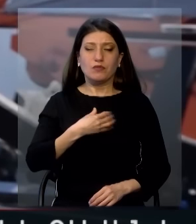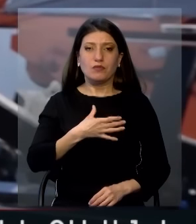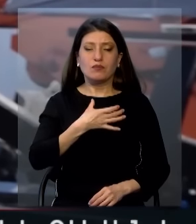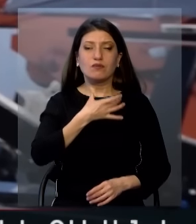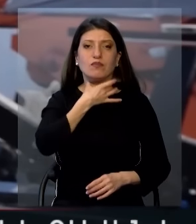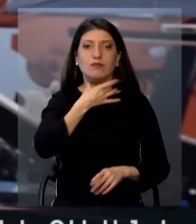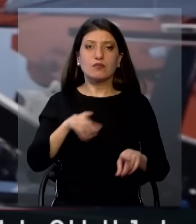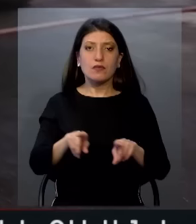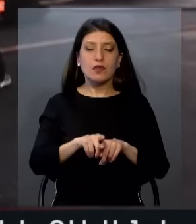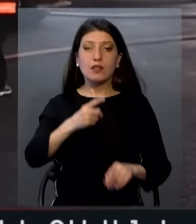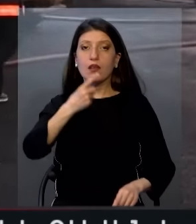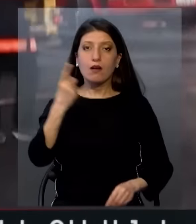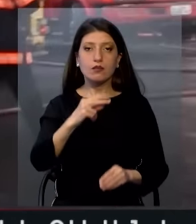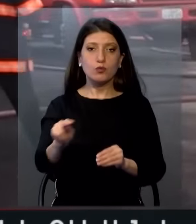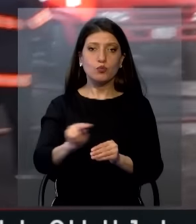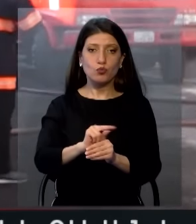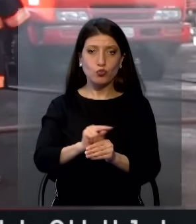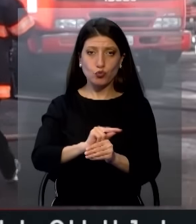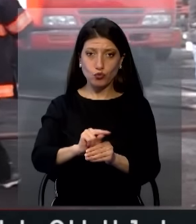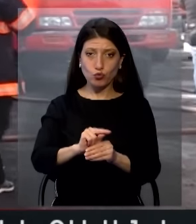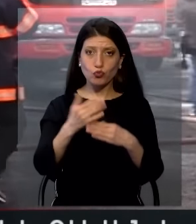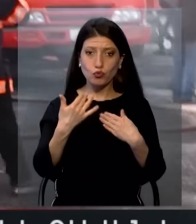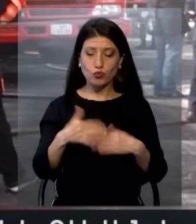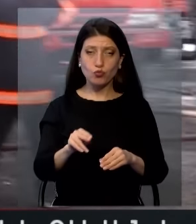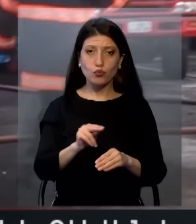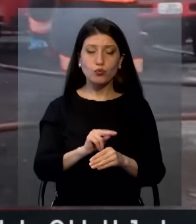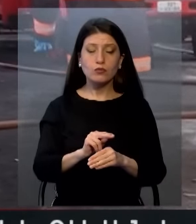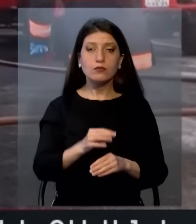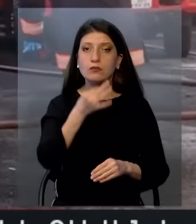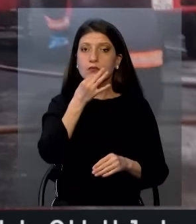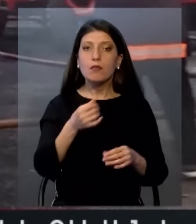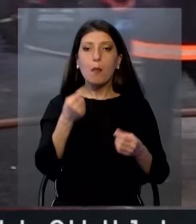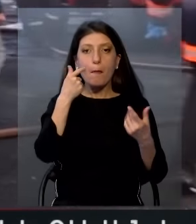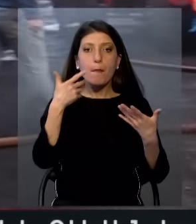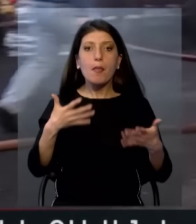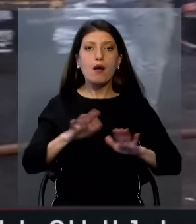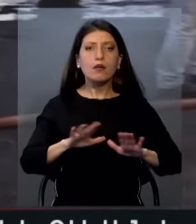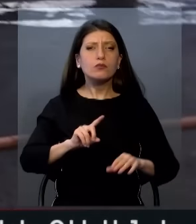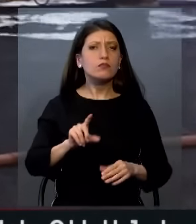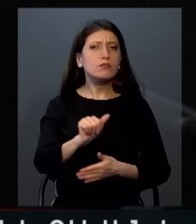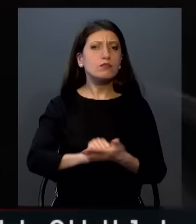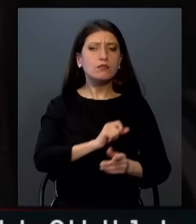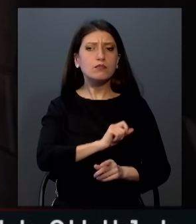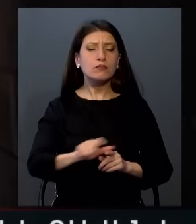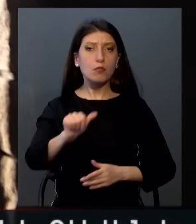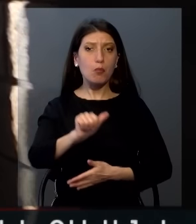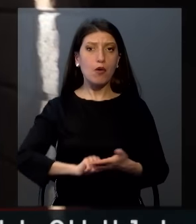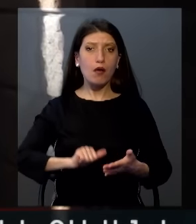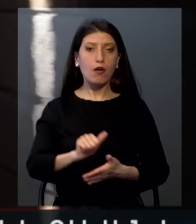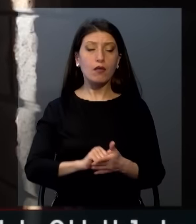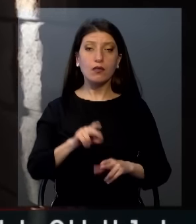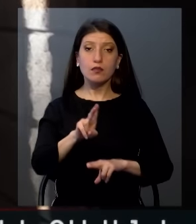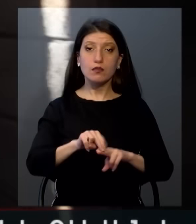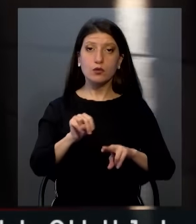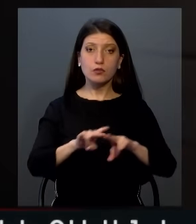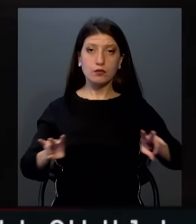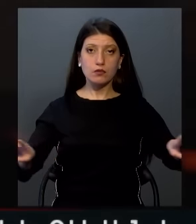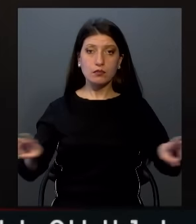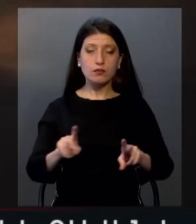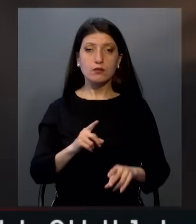առաջին բուժօգնությունը ցույց տրվել։ Դերևս պարզ չէ, թե ինչն է եղել պահեստի բռնկման պատճառը։ Ներքին գործերի